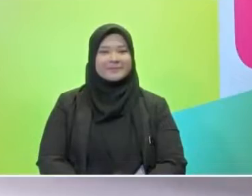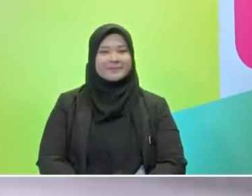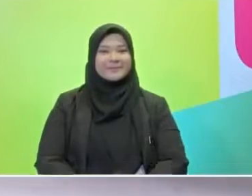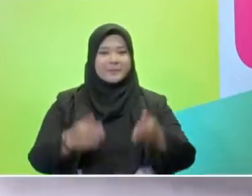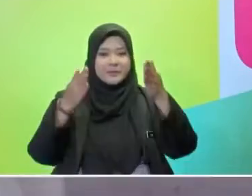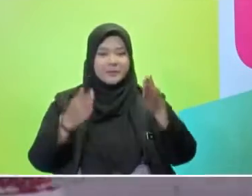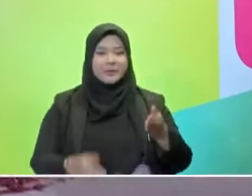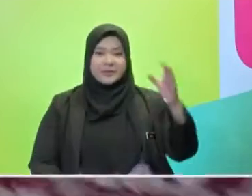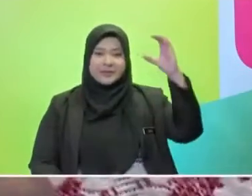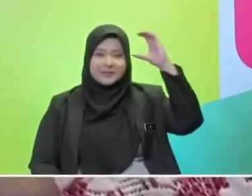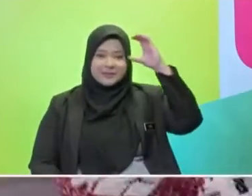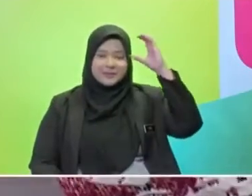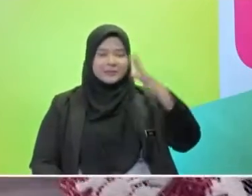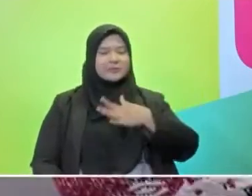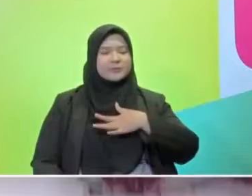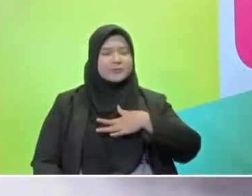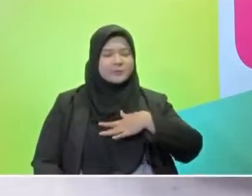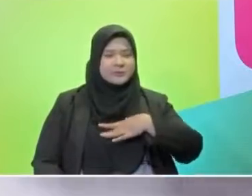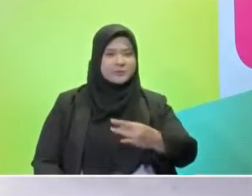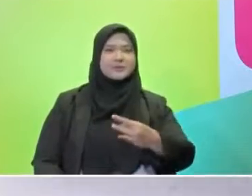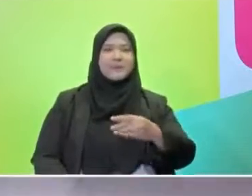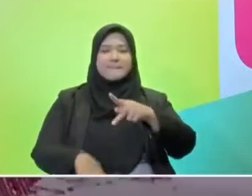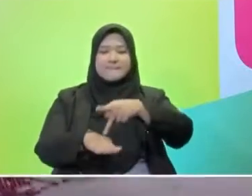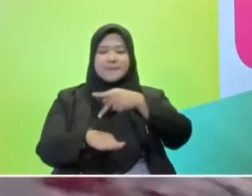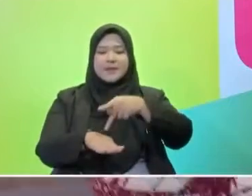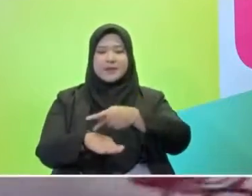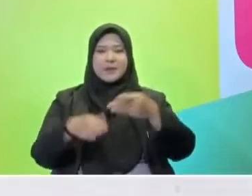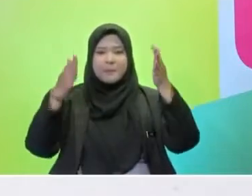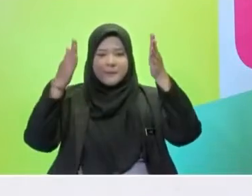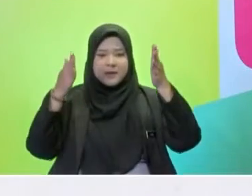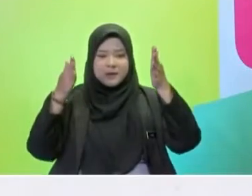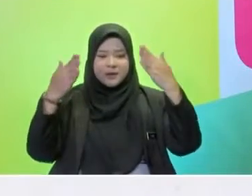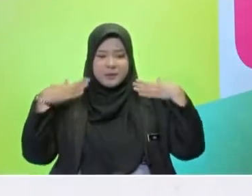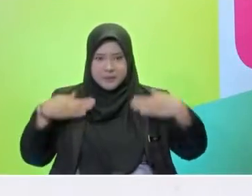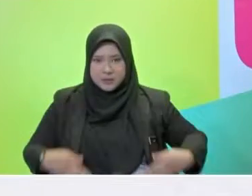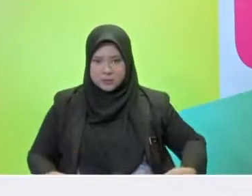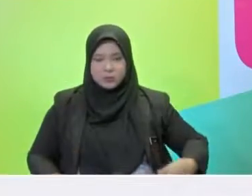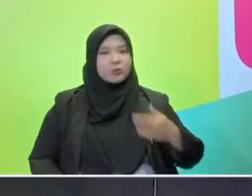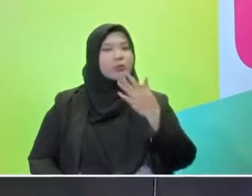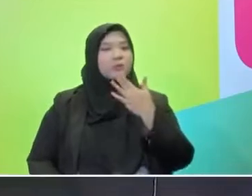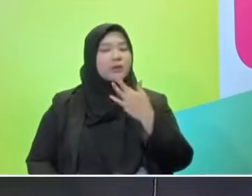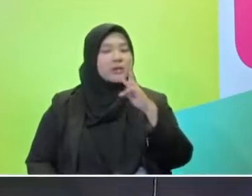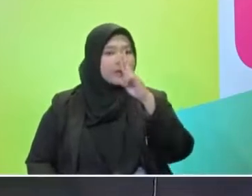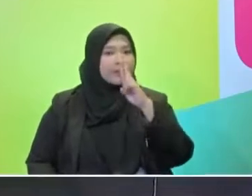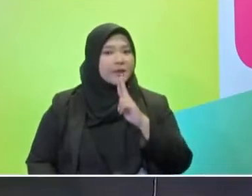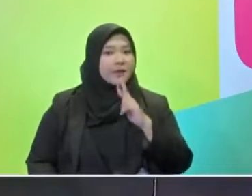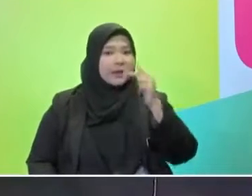merah. Mereka kata bertuah. Baik. Yang terakhir sekali.